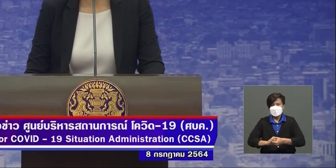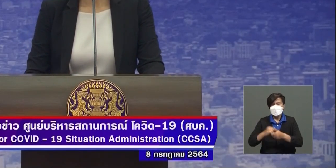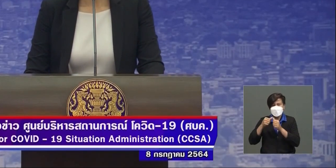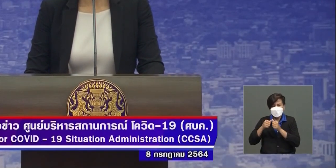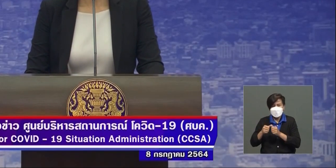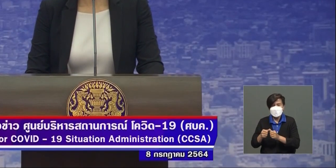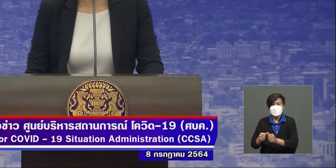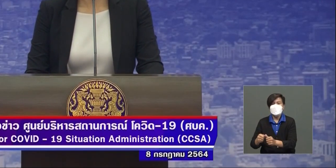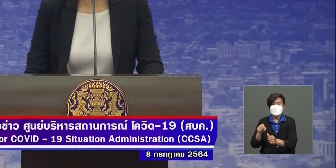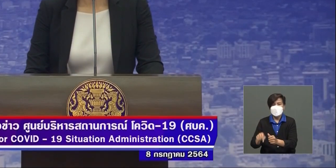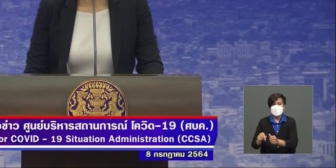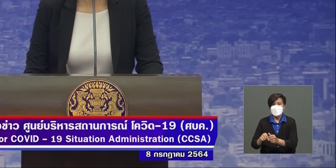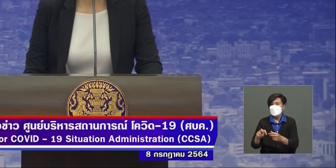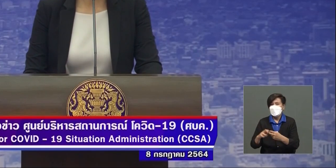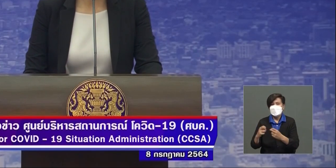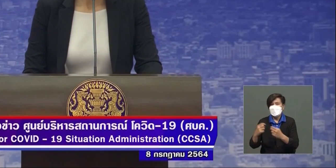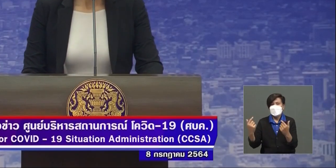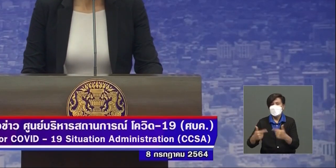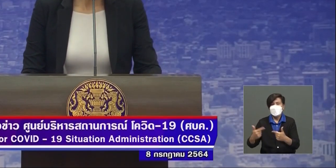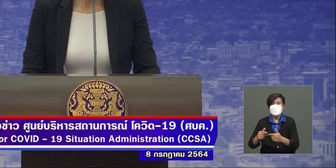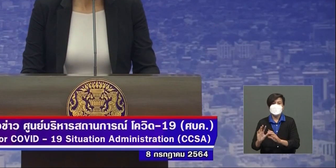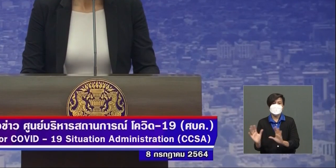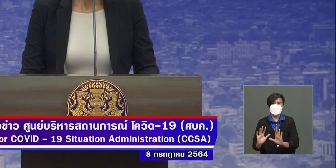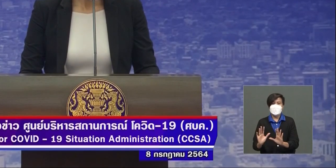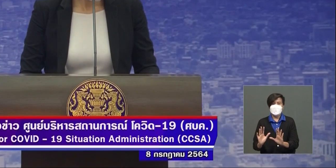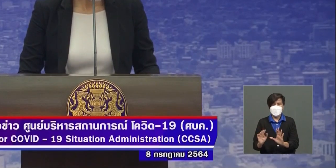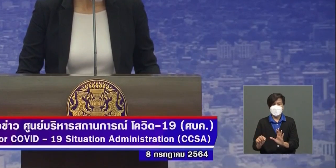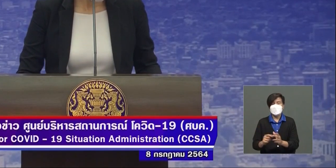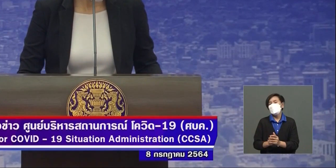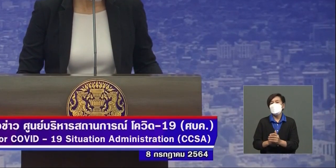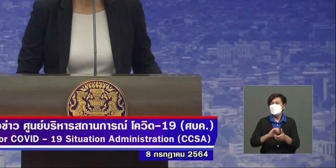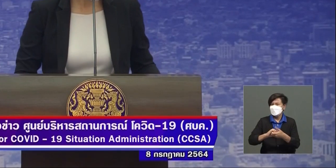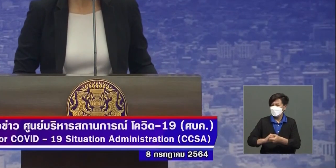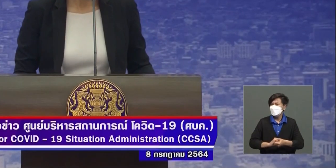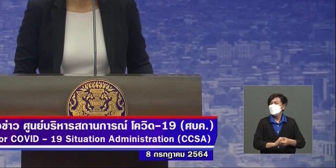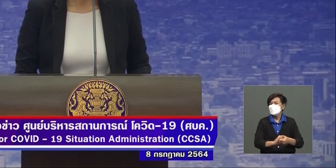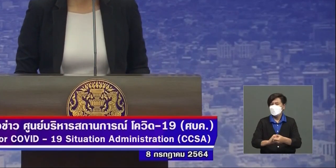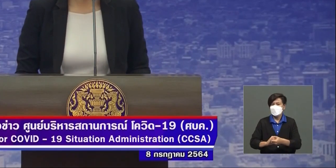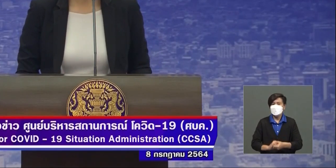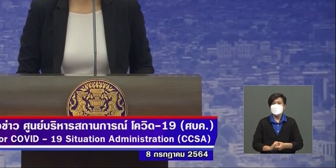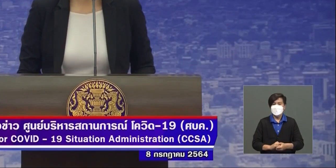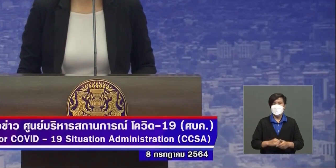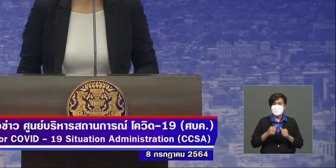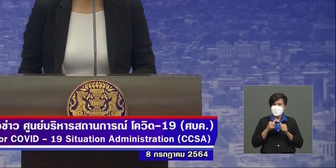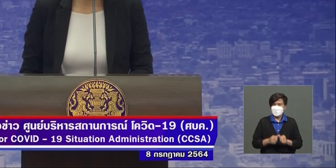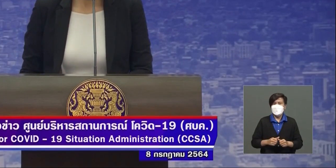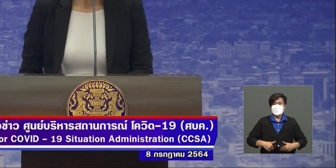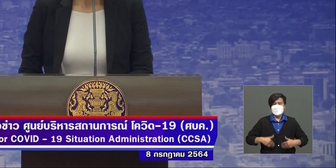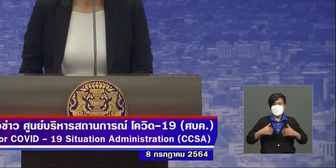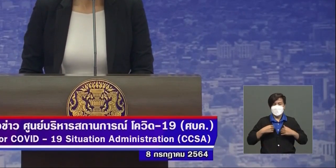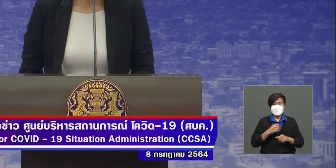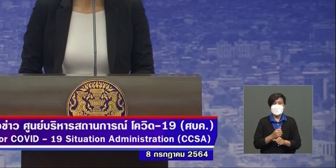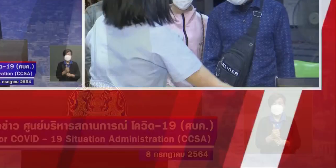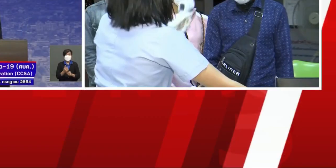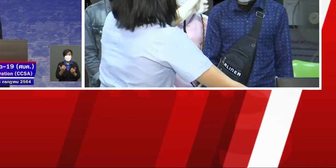ด้วยกระหม่อมขอความกรุณาอย่าทำอย่างนั้นคนที่ติดเชื้อแล้วก็ไม่แน่ขอให้มีการเดินทางเพราะอาการนั้นอาจจะสุดได้ยกเว้น